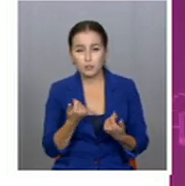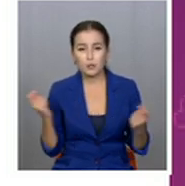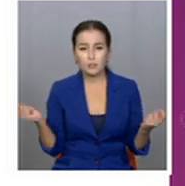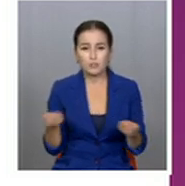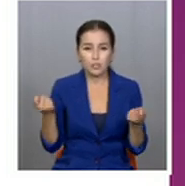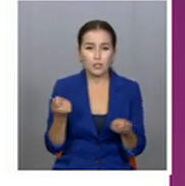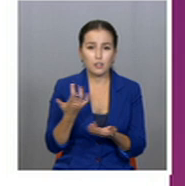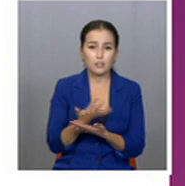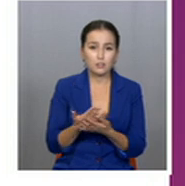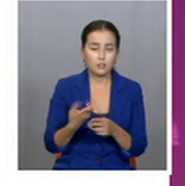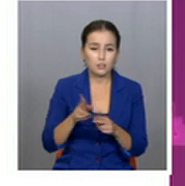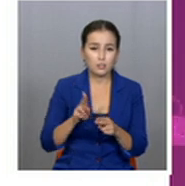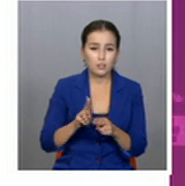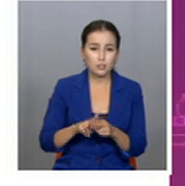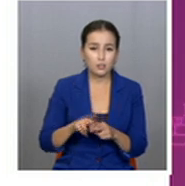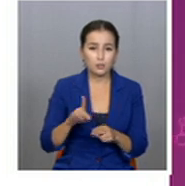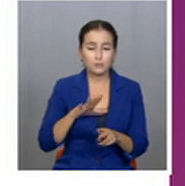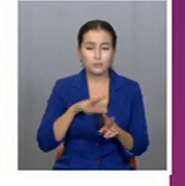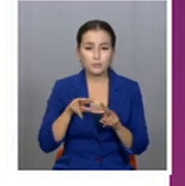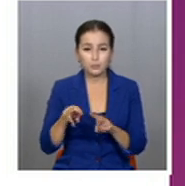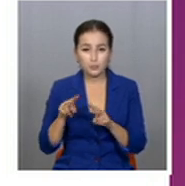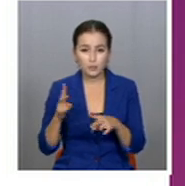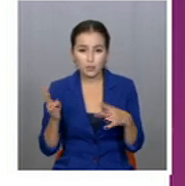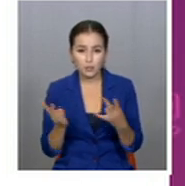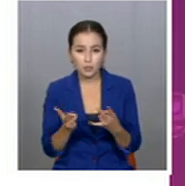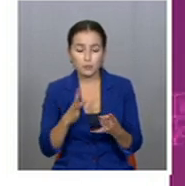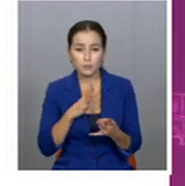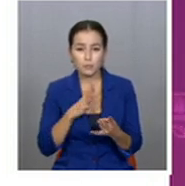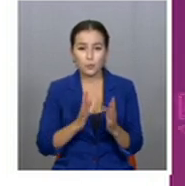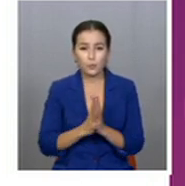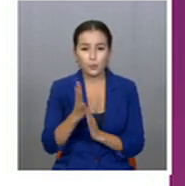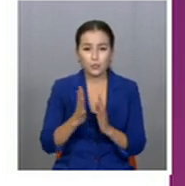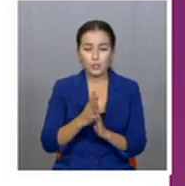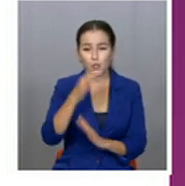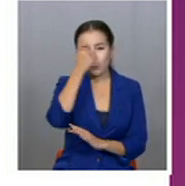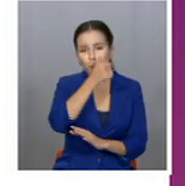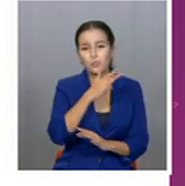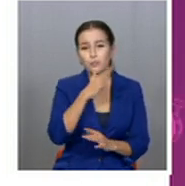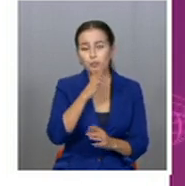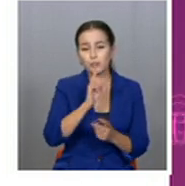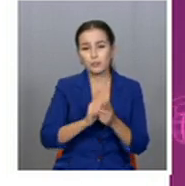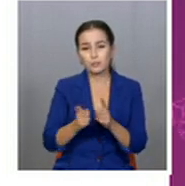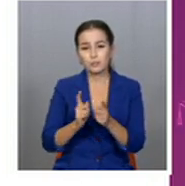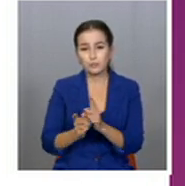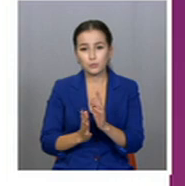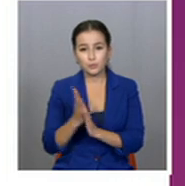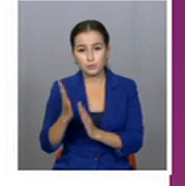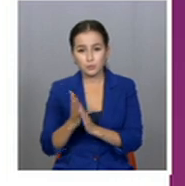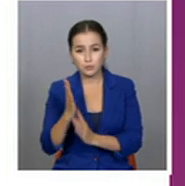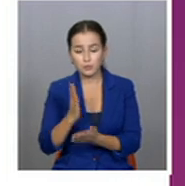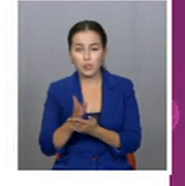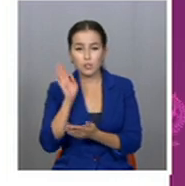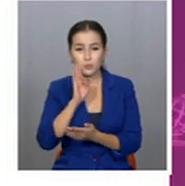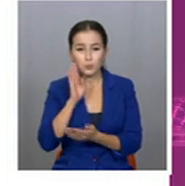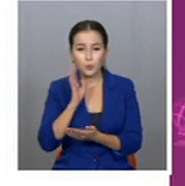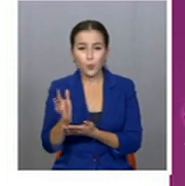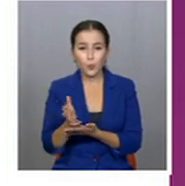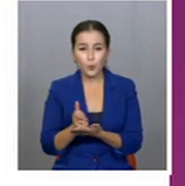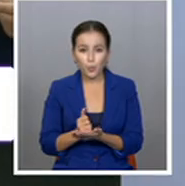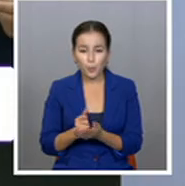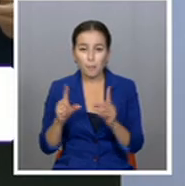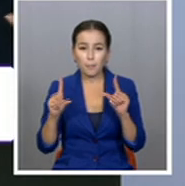жайылымға қажеттілік, өсімдіктердің жыл маусымдарына байланысты өсуі, су қорының